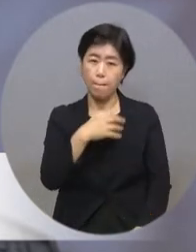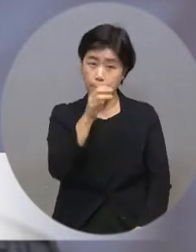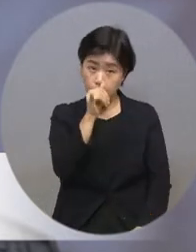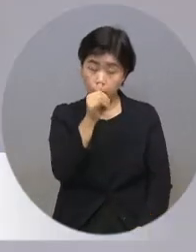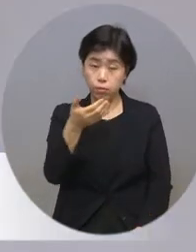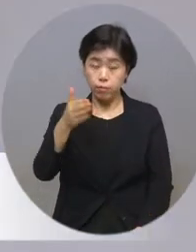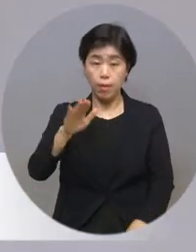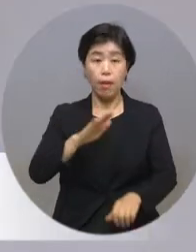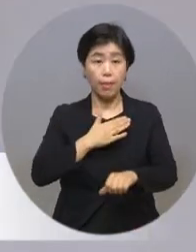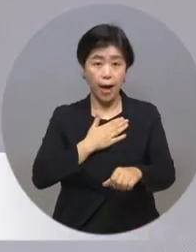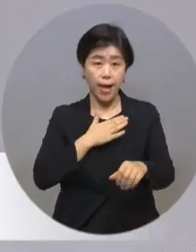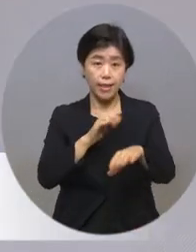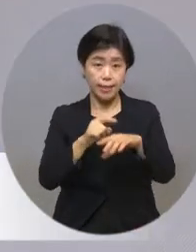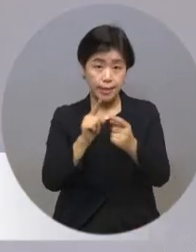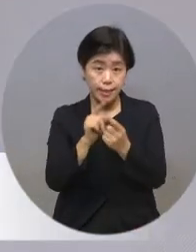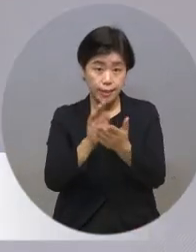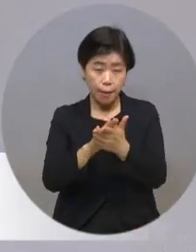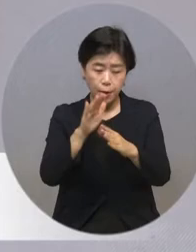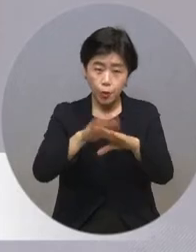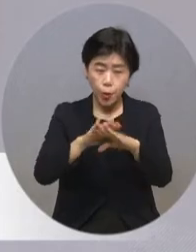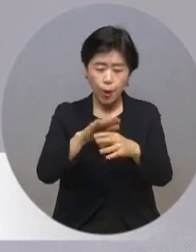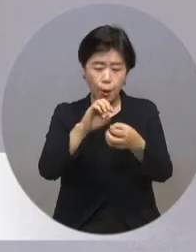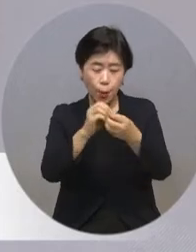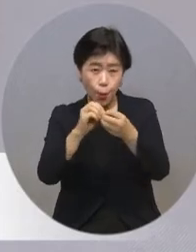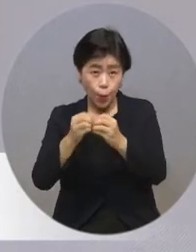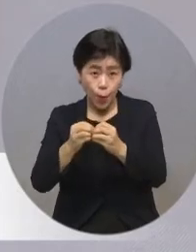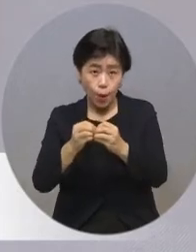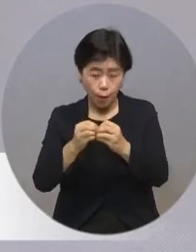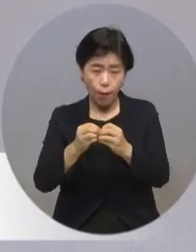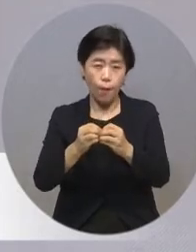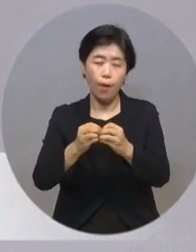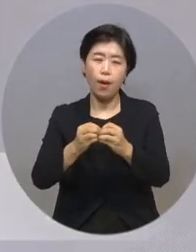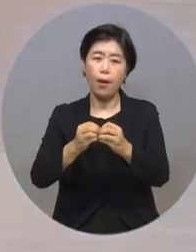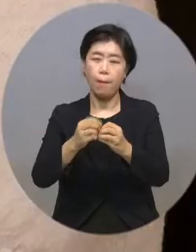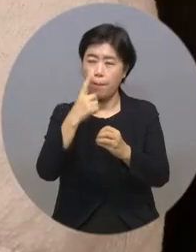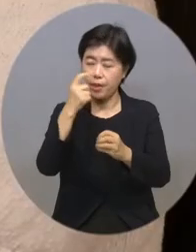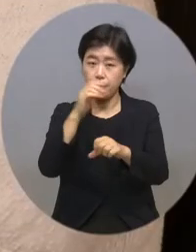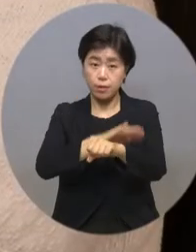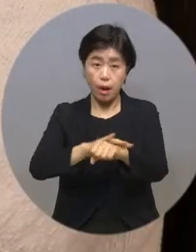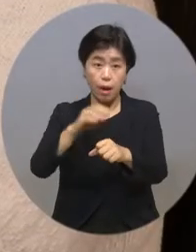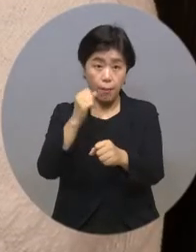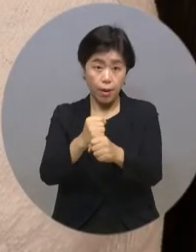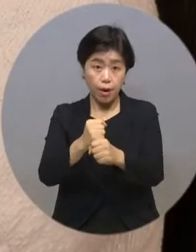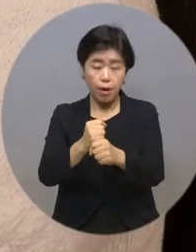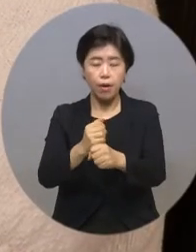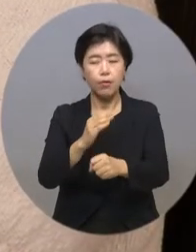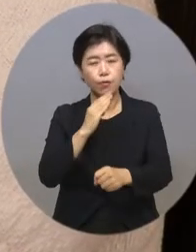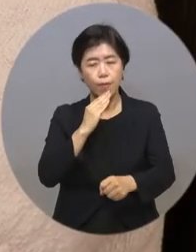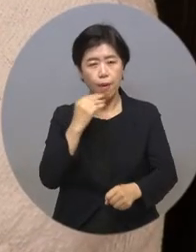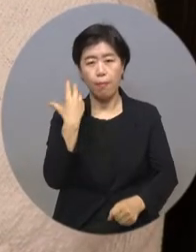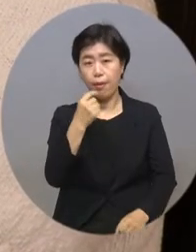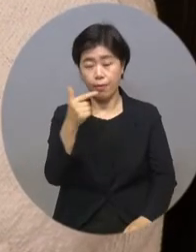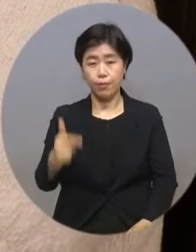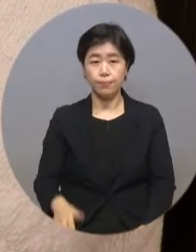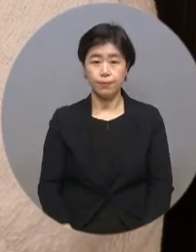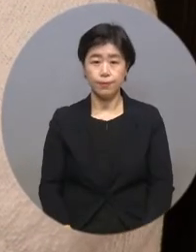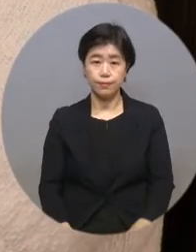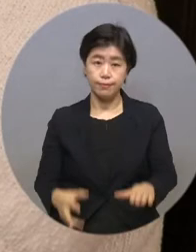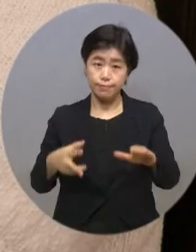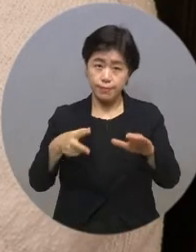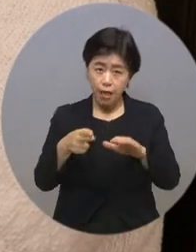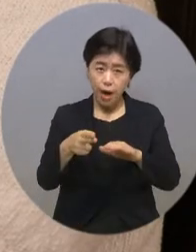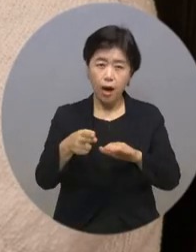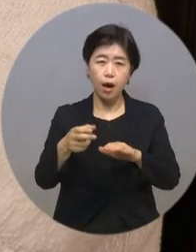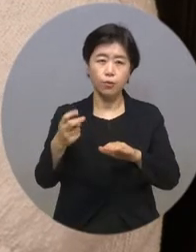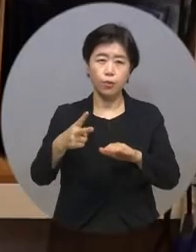손을 거쳐서 작품이 된다는 것도 굉장히 큰 매력인 것 같아요. 자르고 조립하는 등 다양한